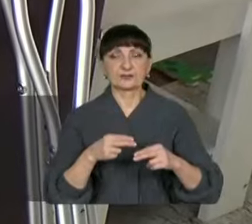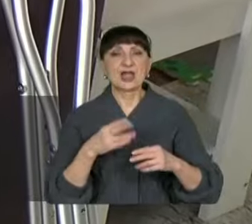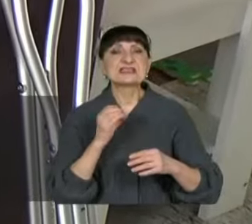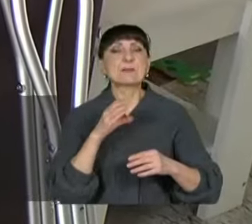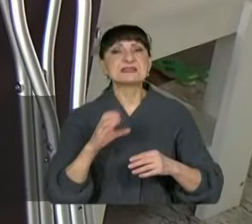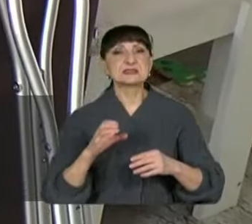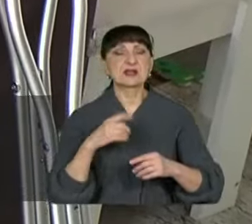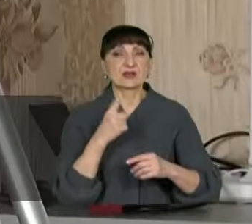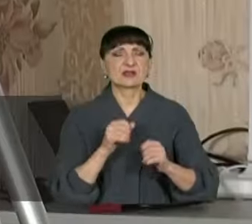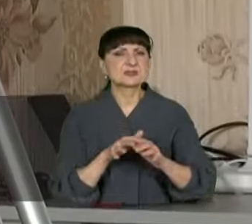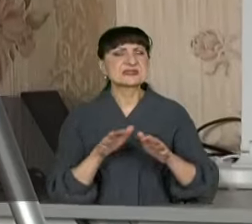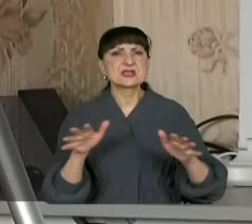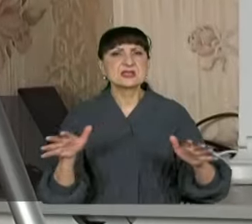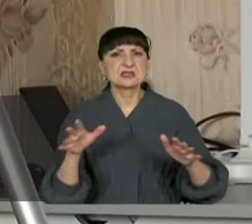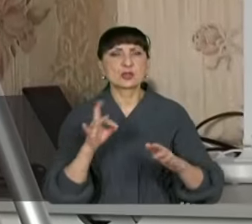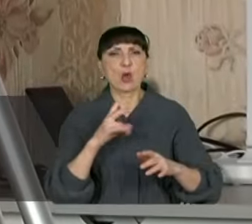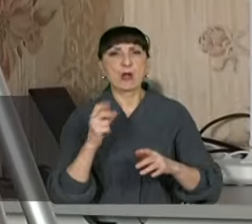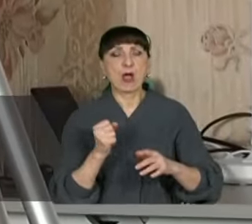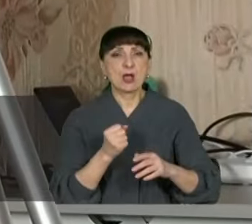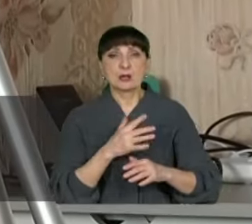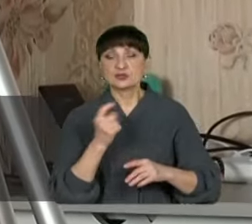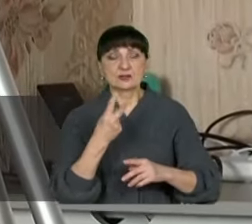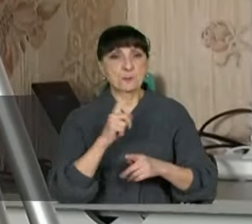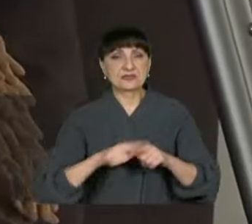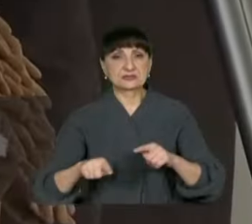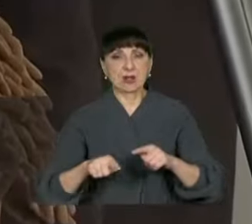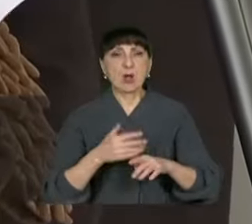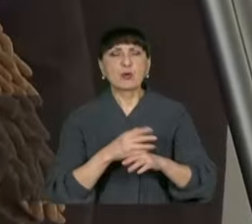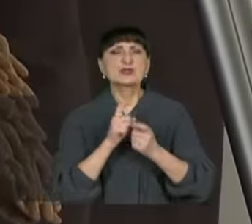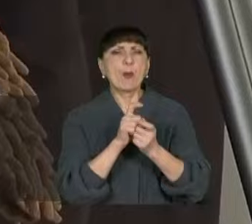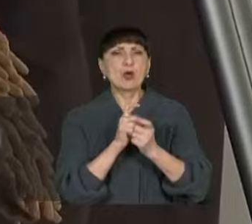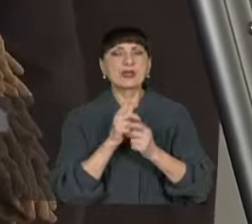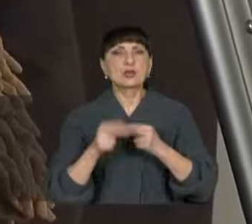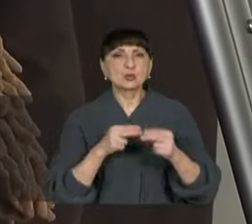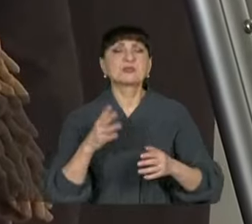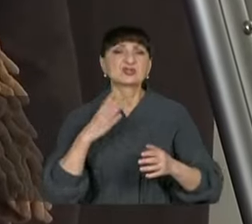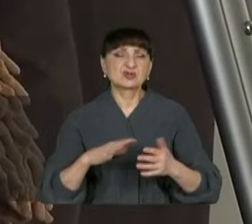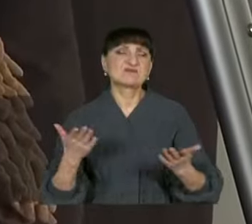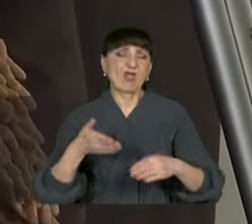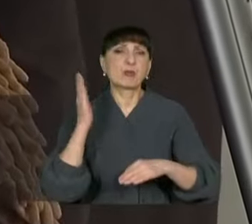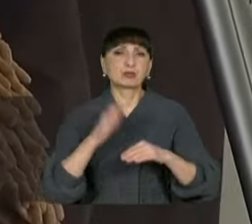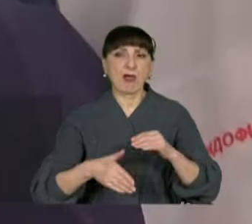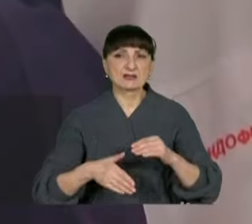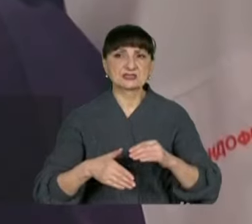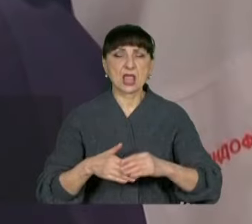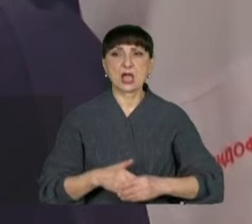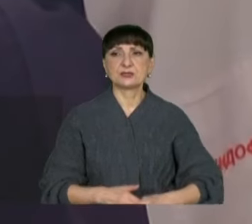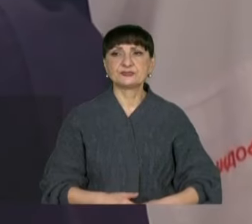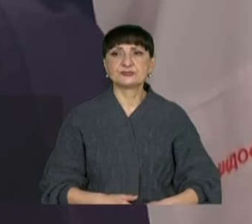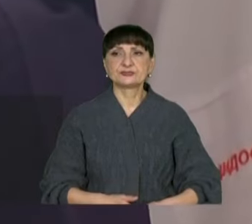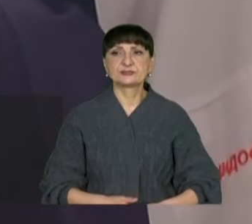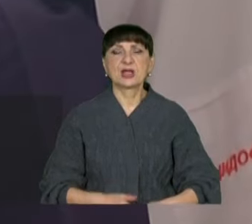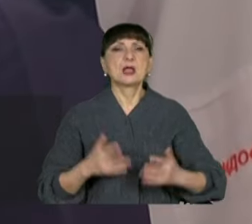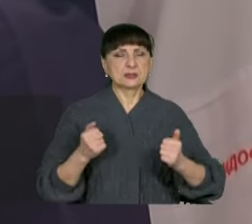словам врачей, распространился в конечности за несколько часов. И после долгой борьбы хирургам пришлось решиться на ампутацию. Решение действительно